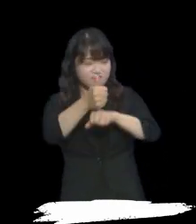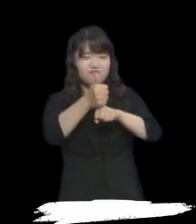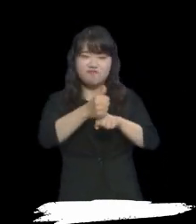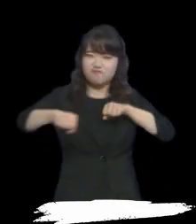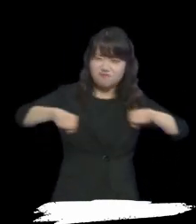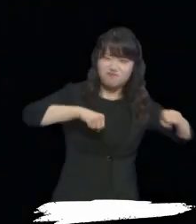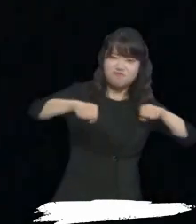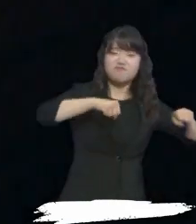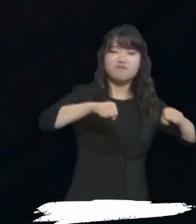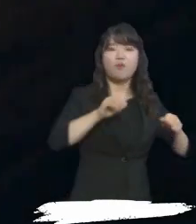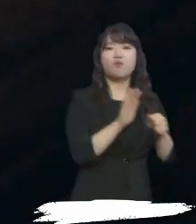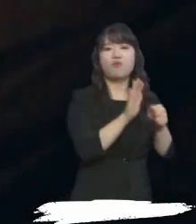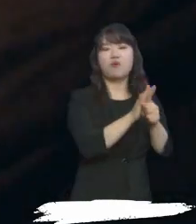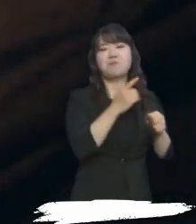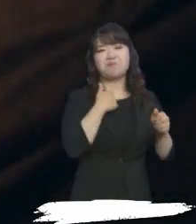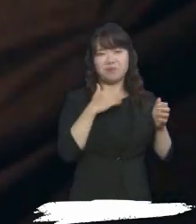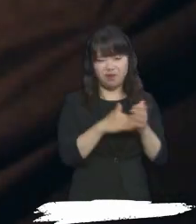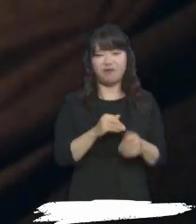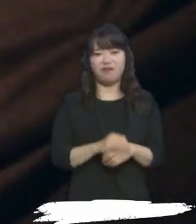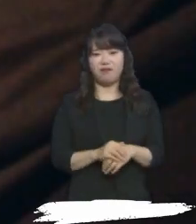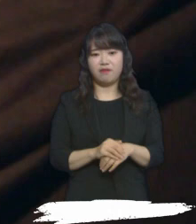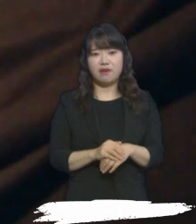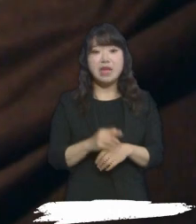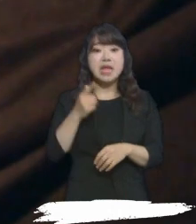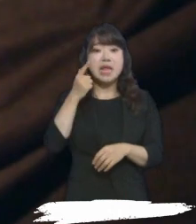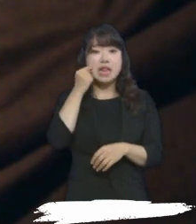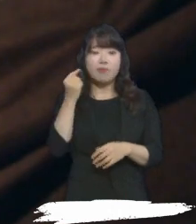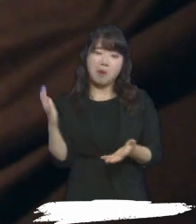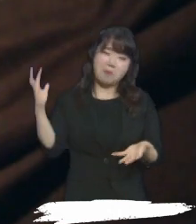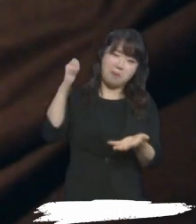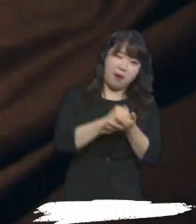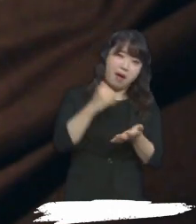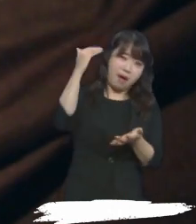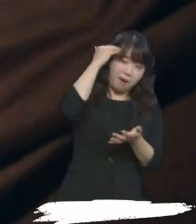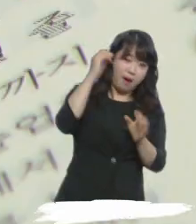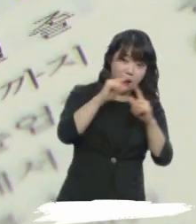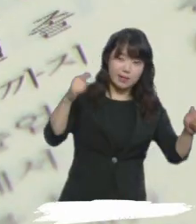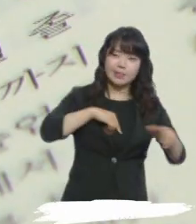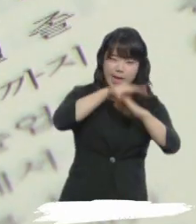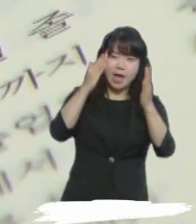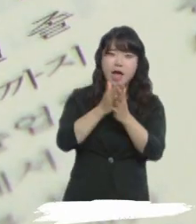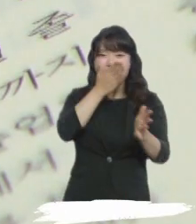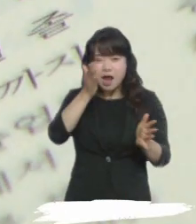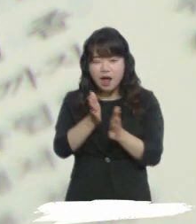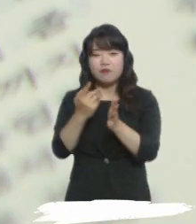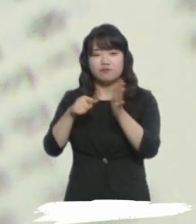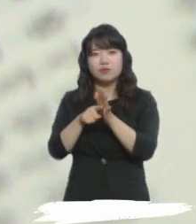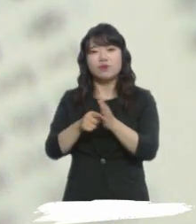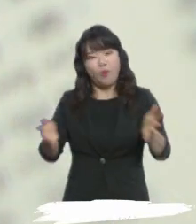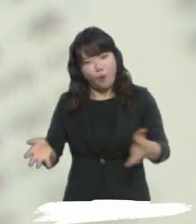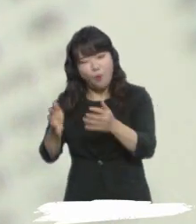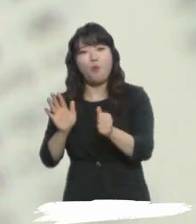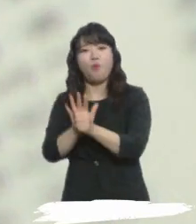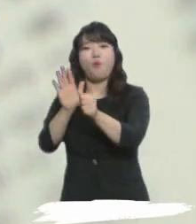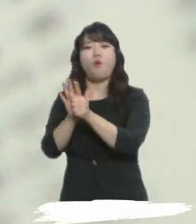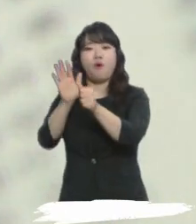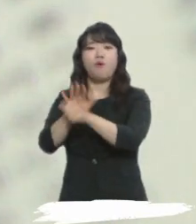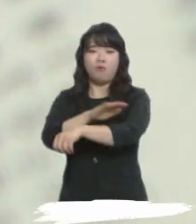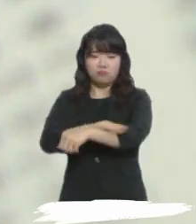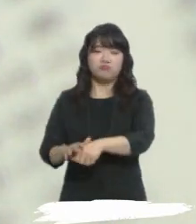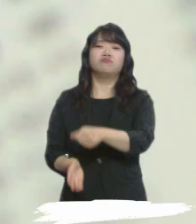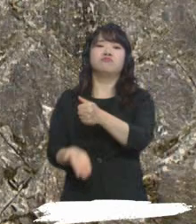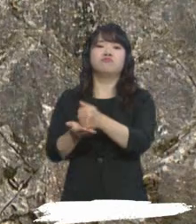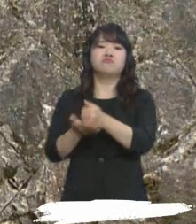앞장섰습니다. 일본의 침략을 대동아 공존과 공영, 세계 평화를 위한 정의의 옹호로 평가했을